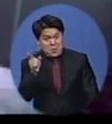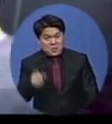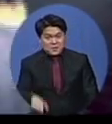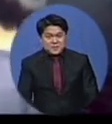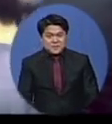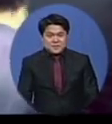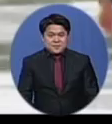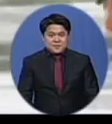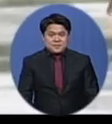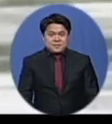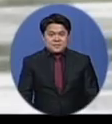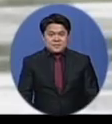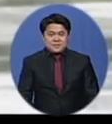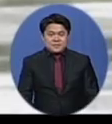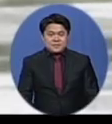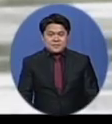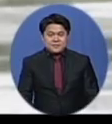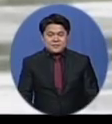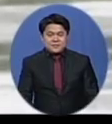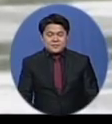투영되는데요.